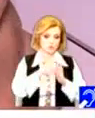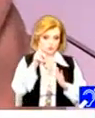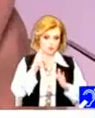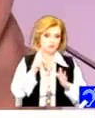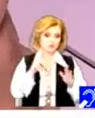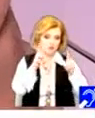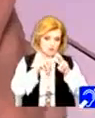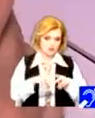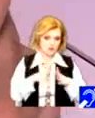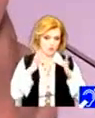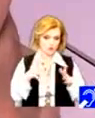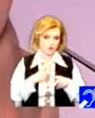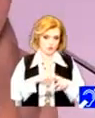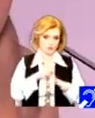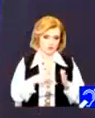ancheta.